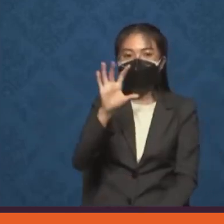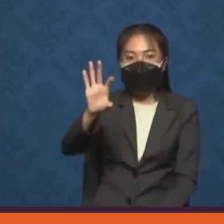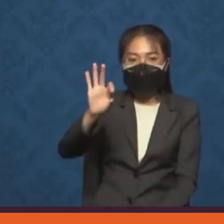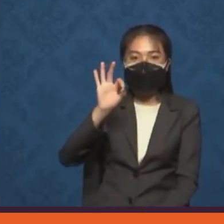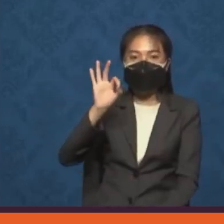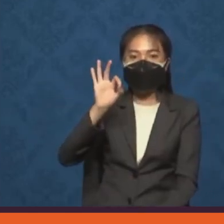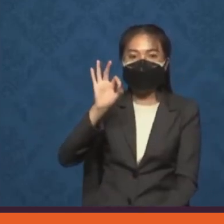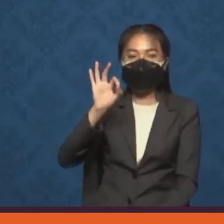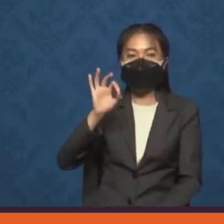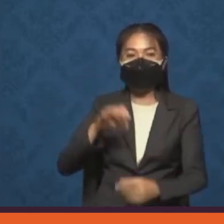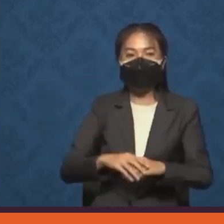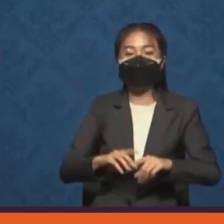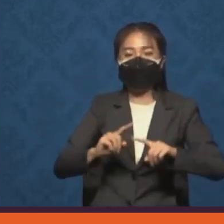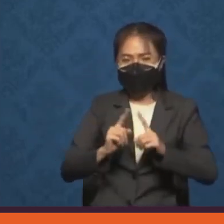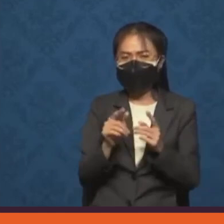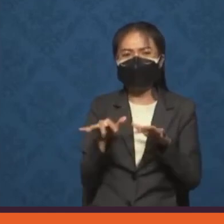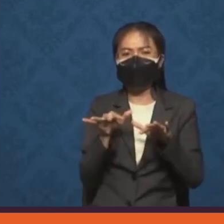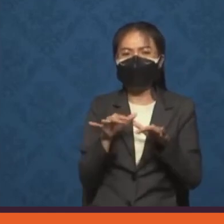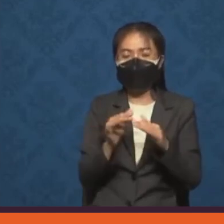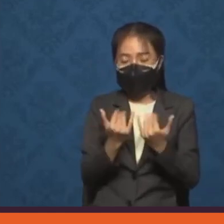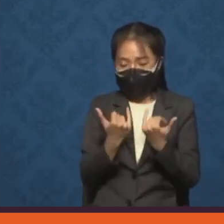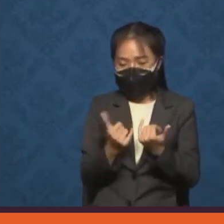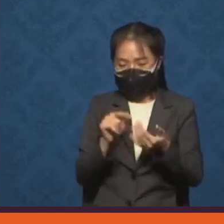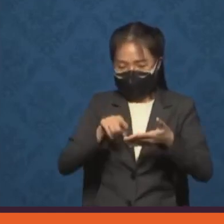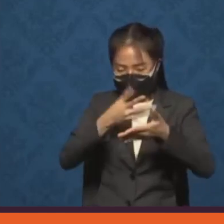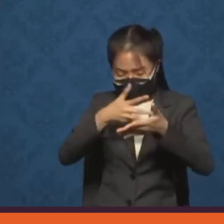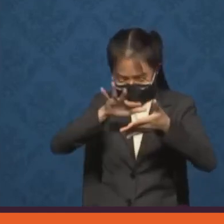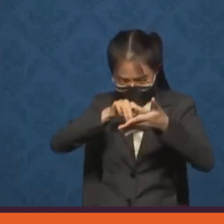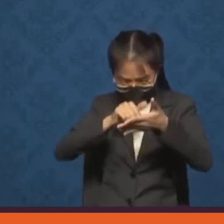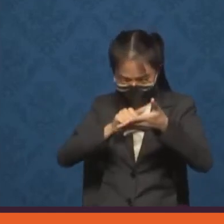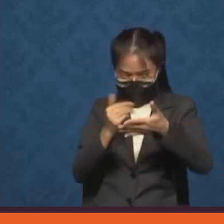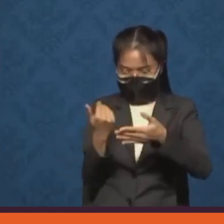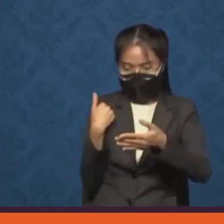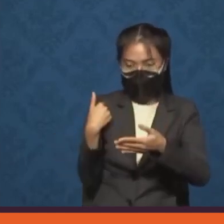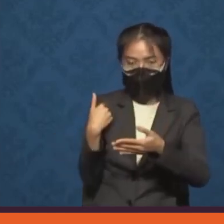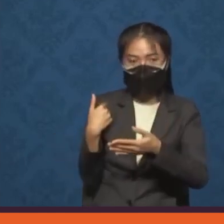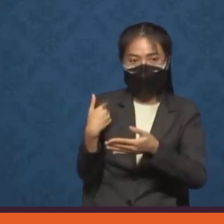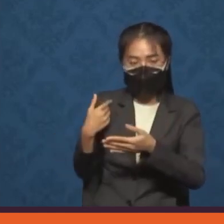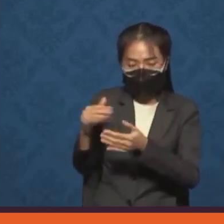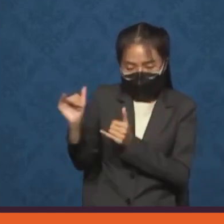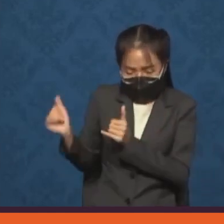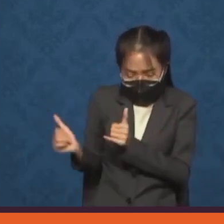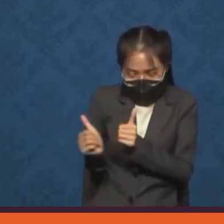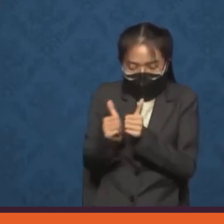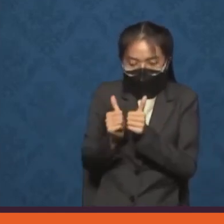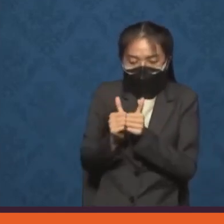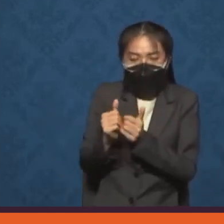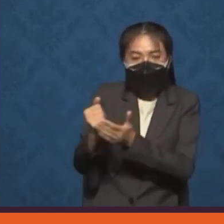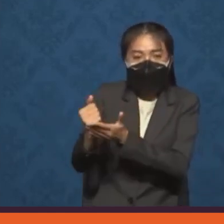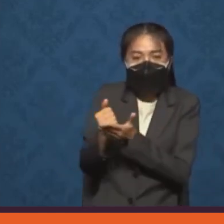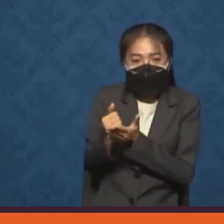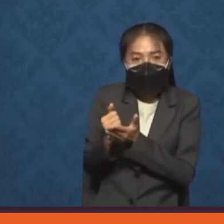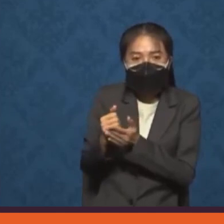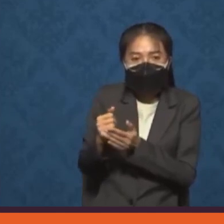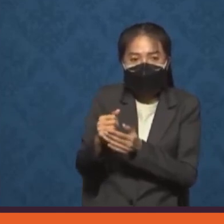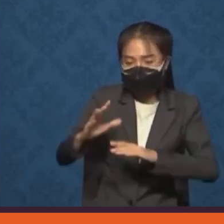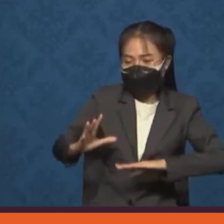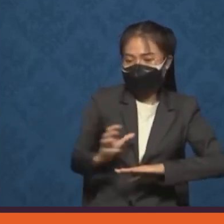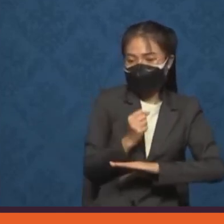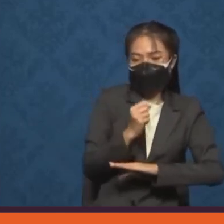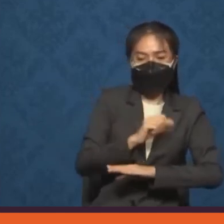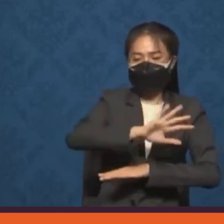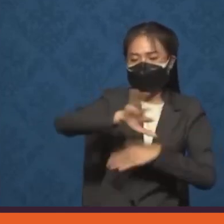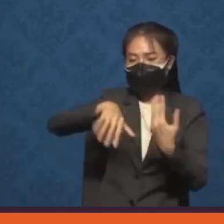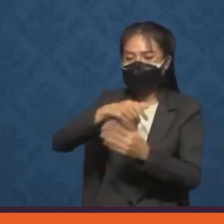งนี้แล้วผมยังร่างเนื้อเสนอที่แบ่งให้มีผู้พิพากษาอาชีพเข้ามานั่งด้วยไม่ใช่ว่าฝ่ายการเมืองจะยึดไปทั้งหมดน